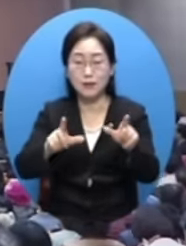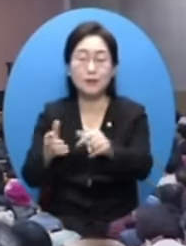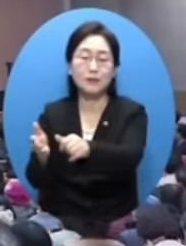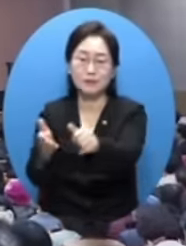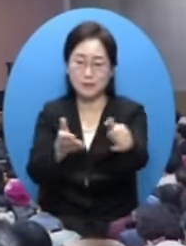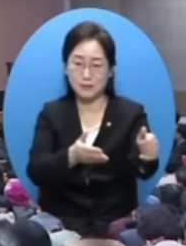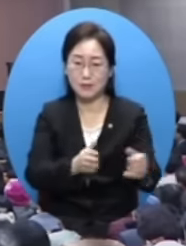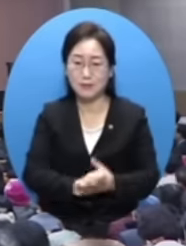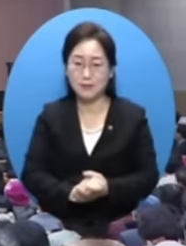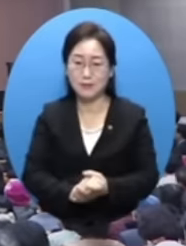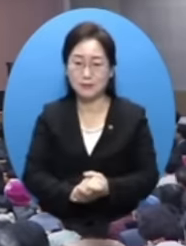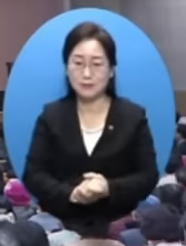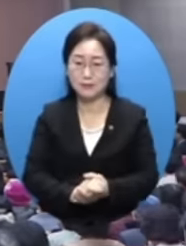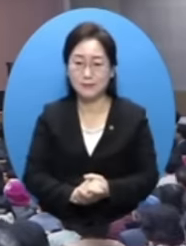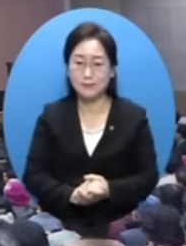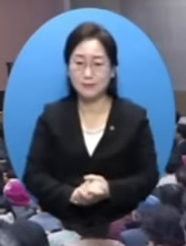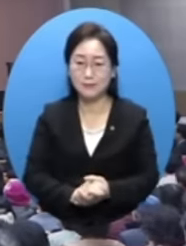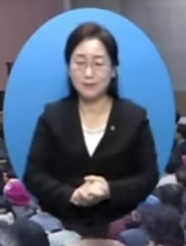바랍니다.